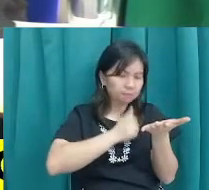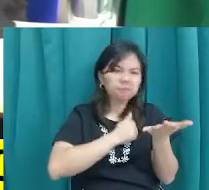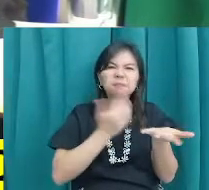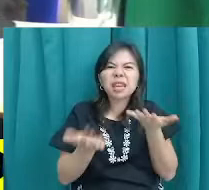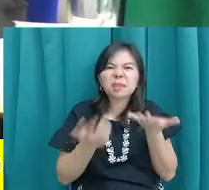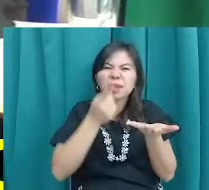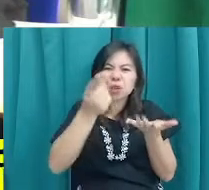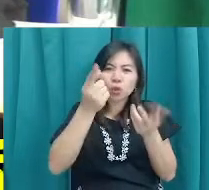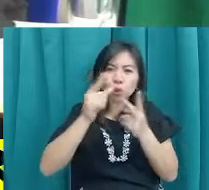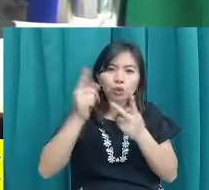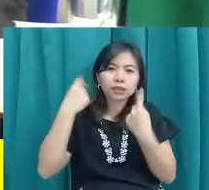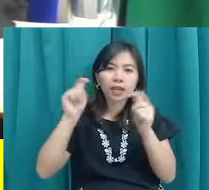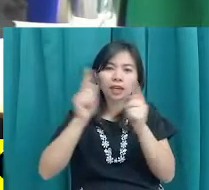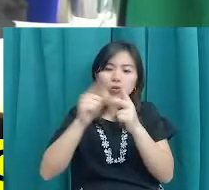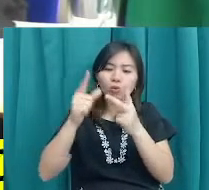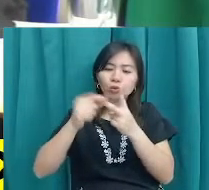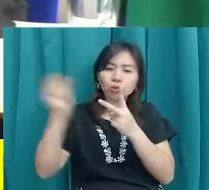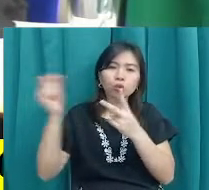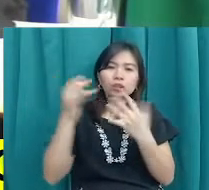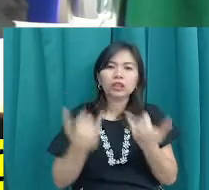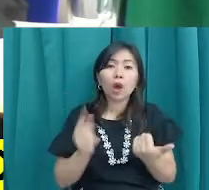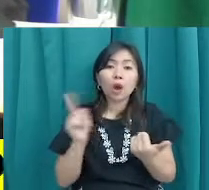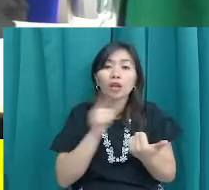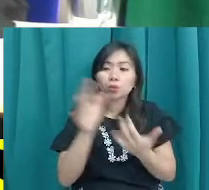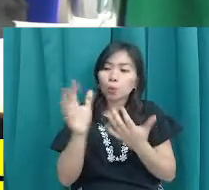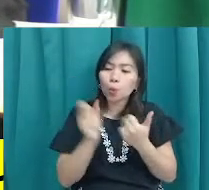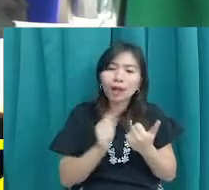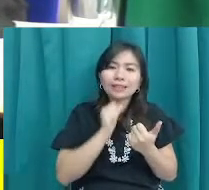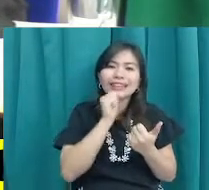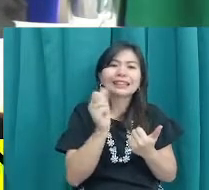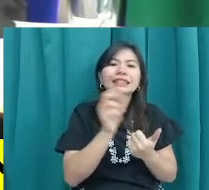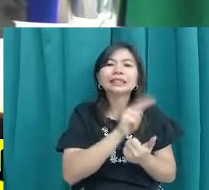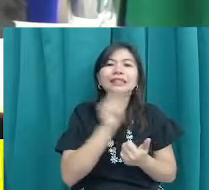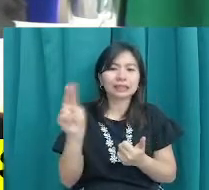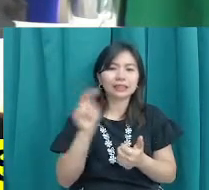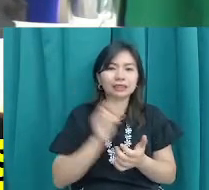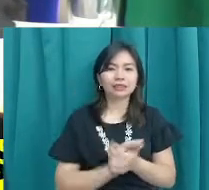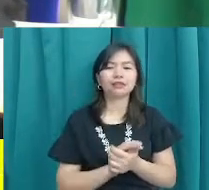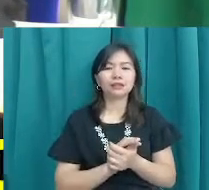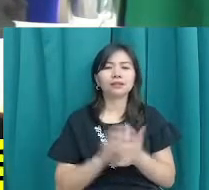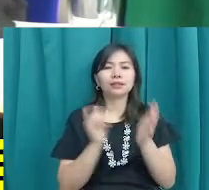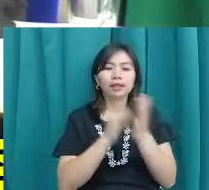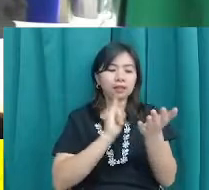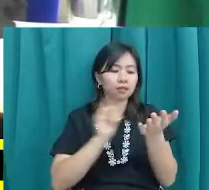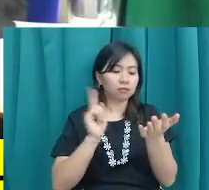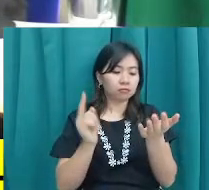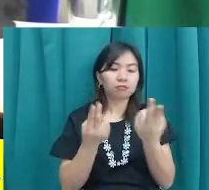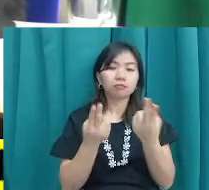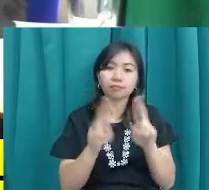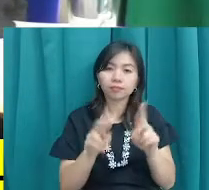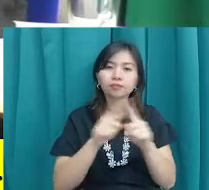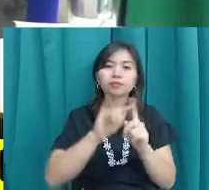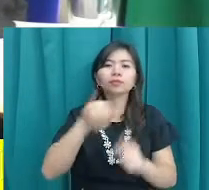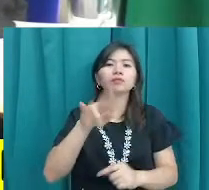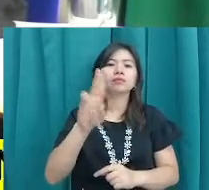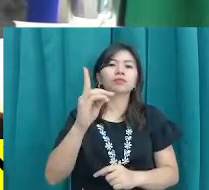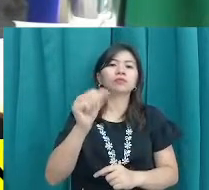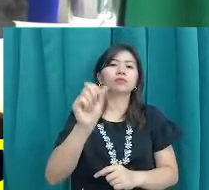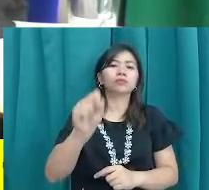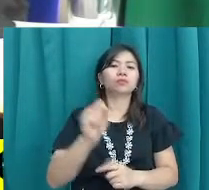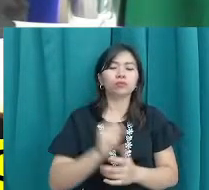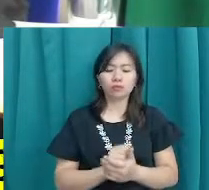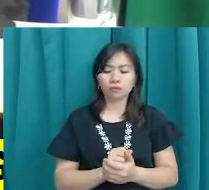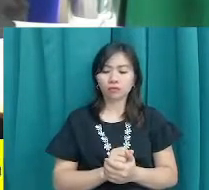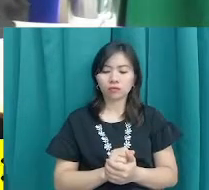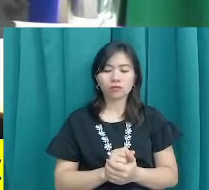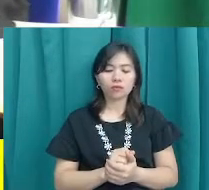gusto mong buhay at hindi yung kailangan mong buhay. Oh. Kaya ito yung nangyari kay Judas Iscariot eh. Pinili niya yung gusto niya, kalahin mo,